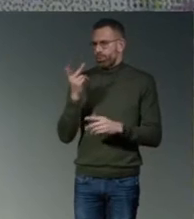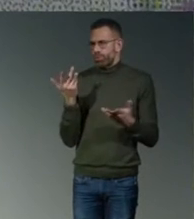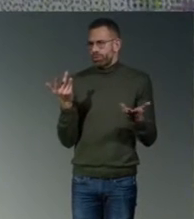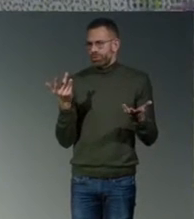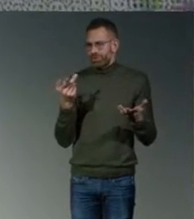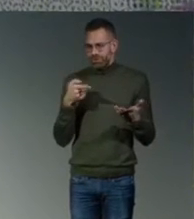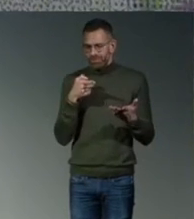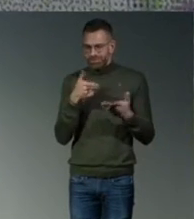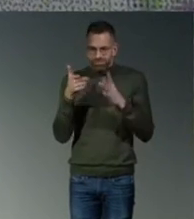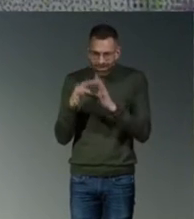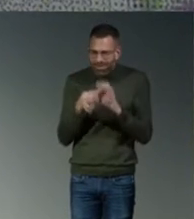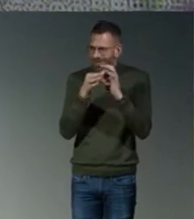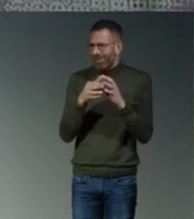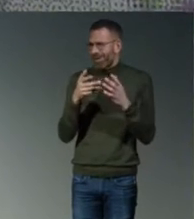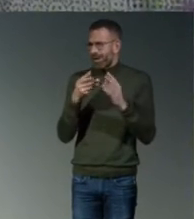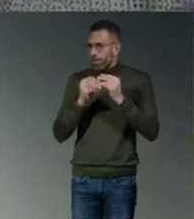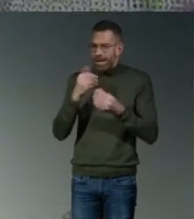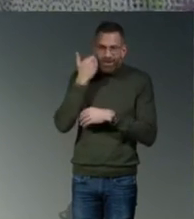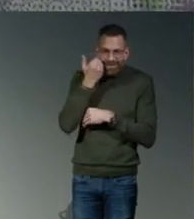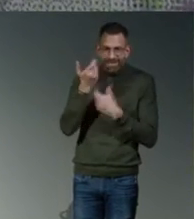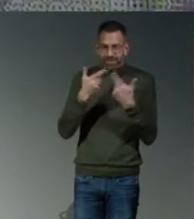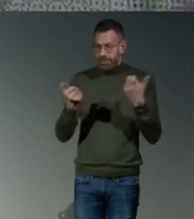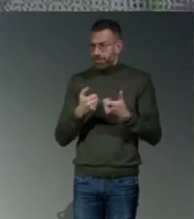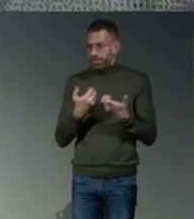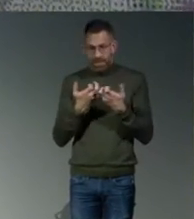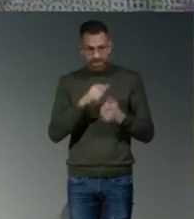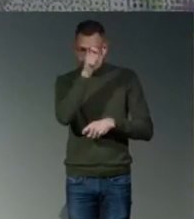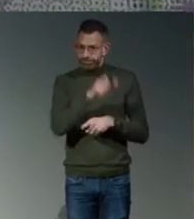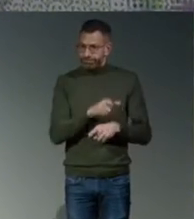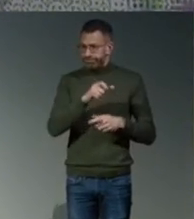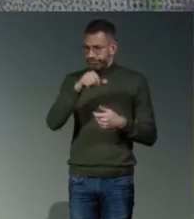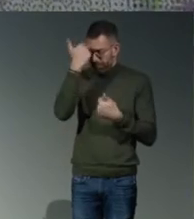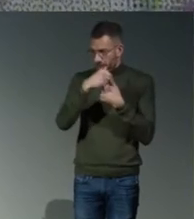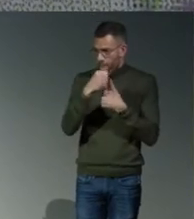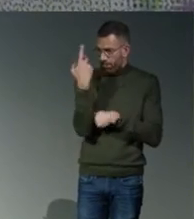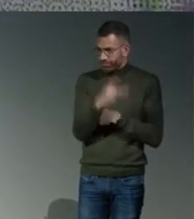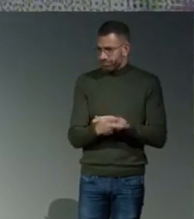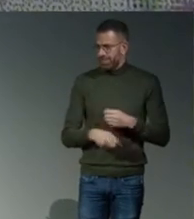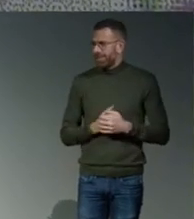aux problématiques affectives et notamment la mémoire de ces codeurs.